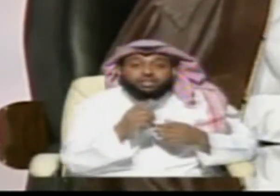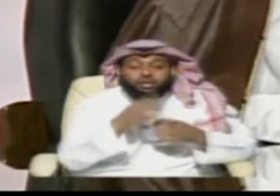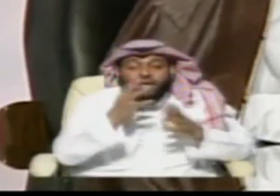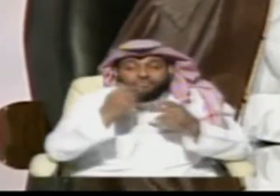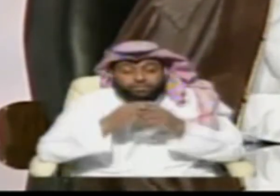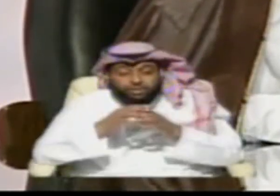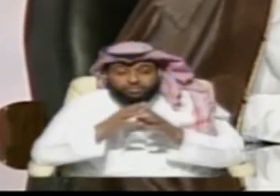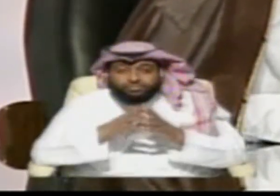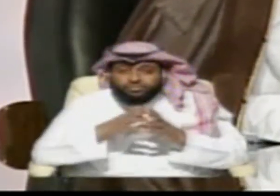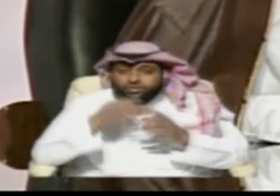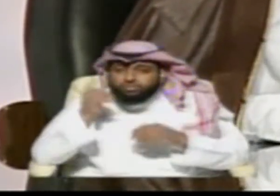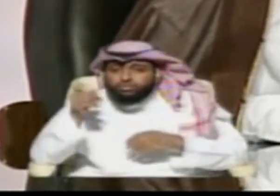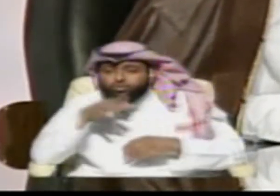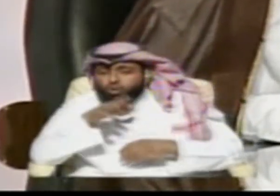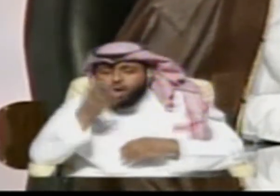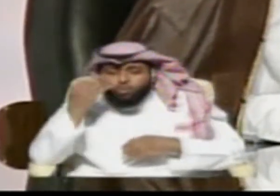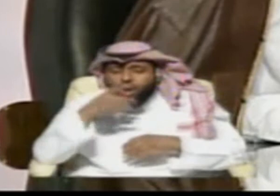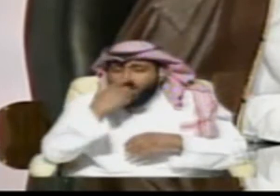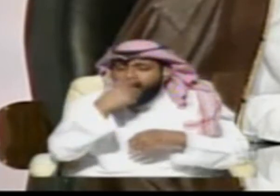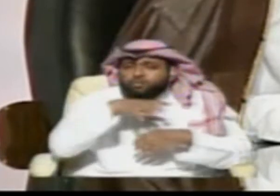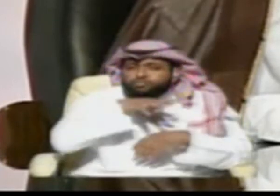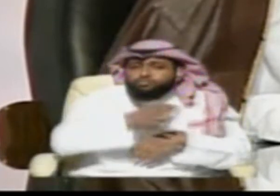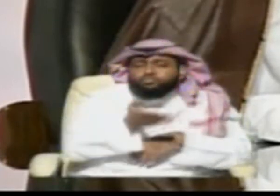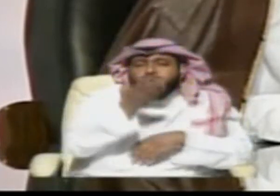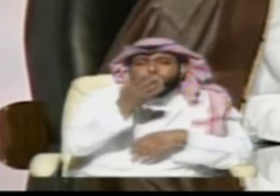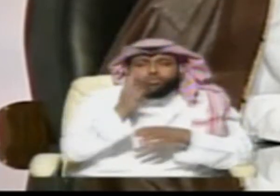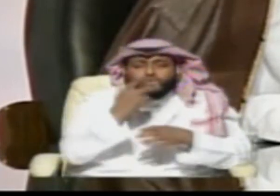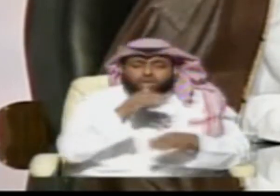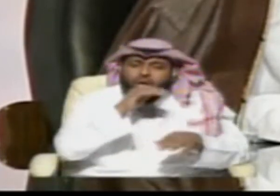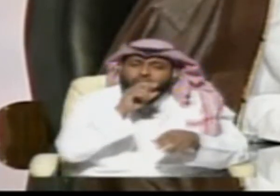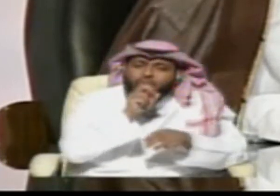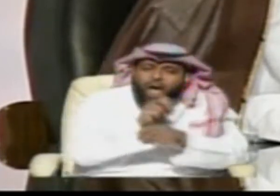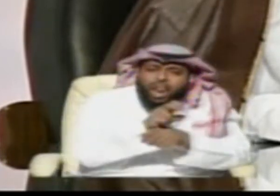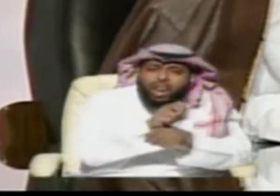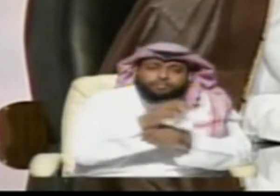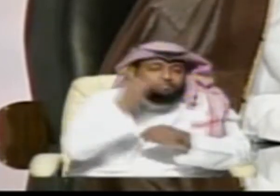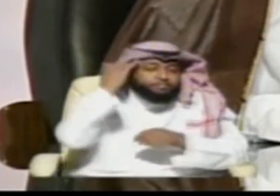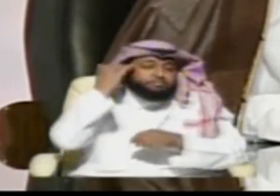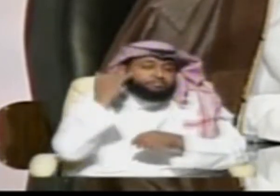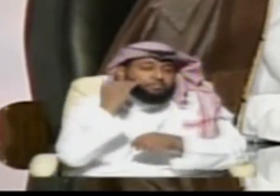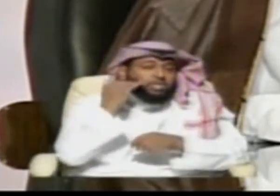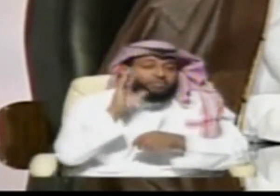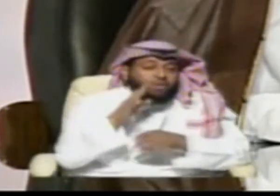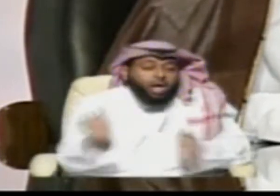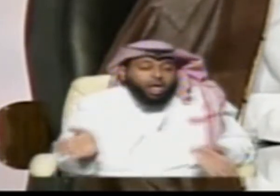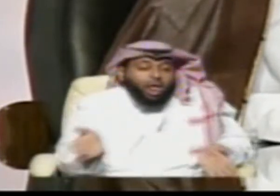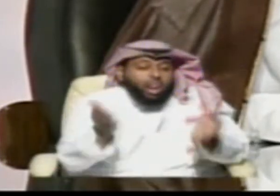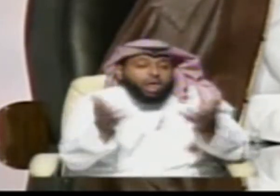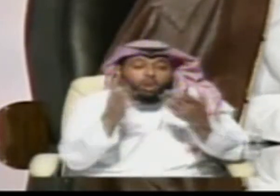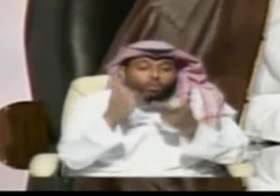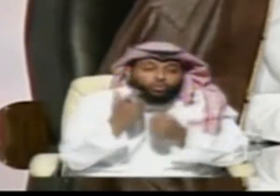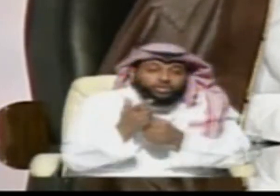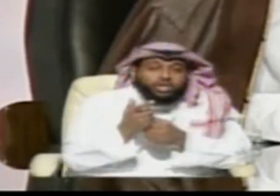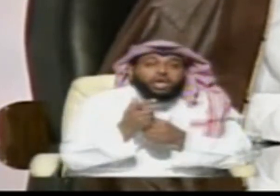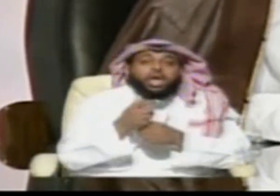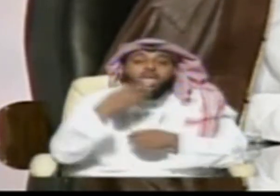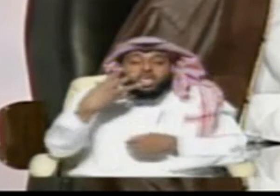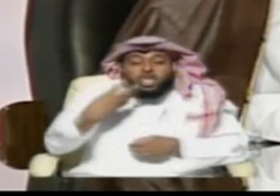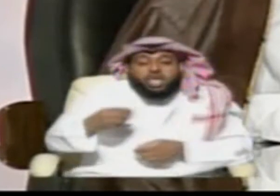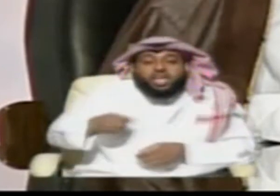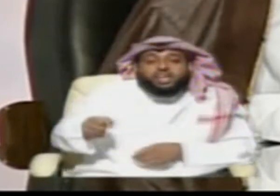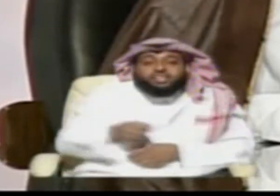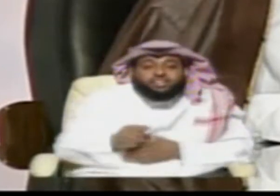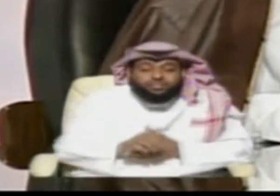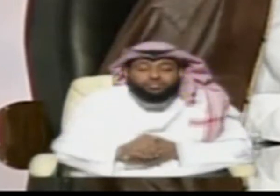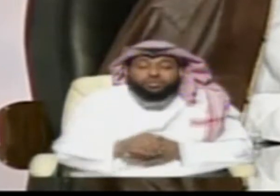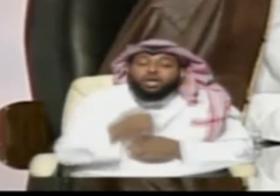الصلاة ويشهدنا الخير ودعوة المسلمين، وأمرهن أن يعتزلن المصلى. المصلى هو المكان الذي